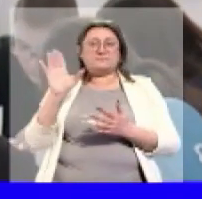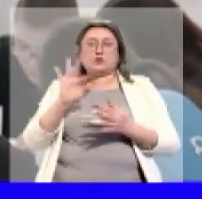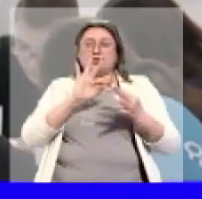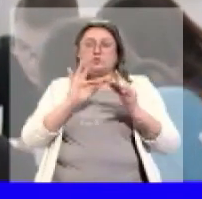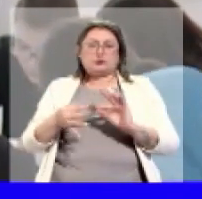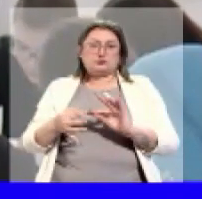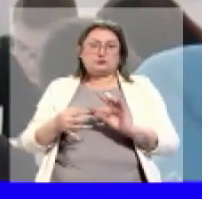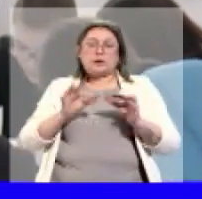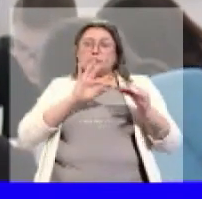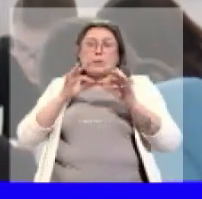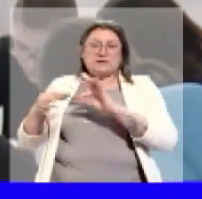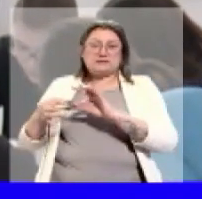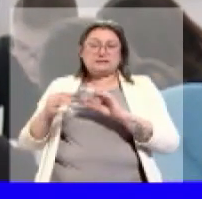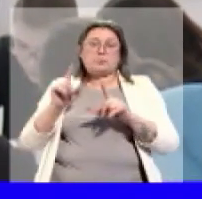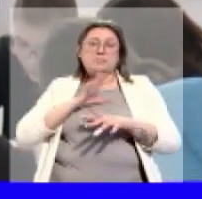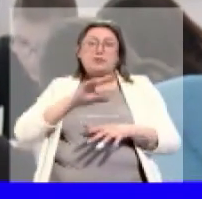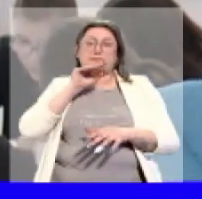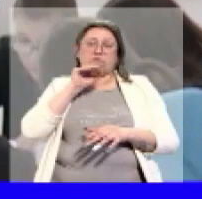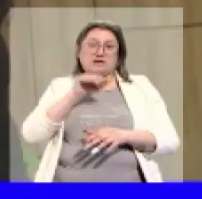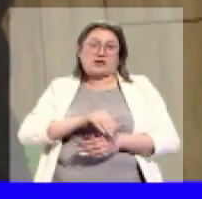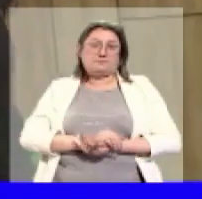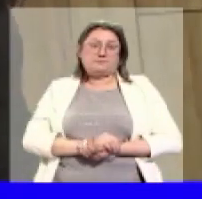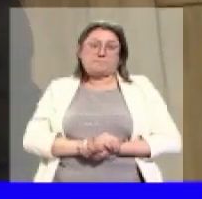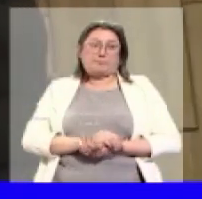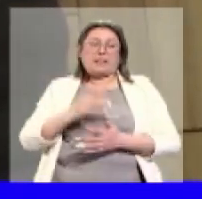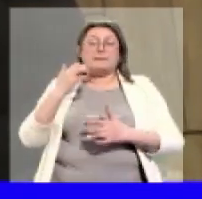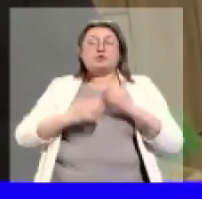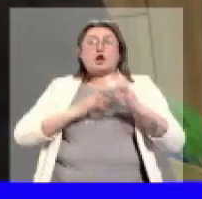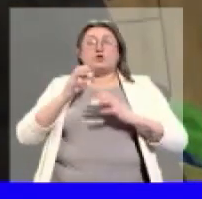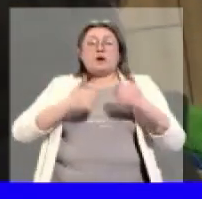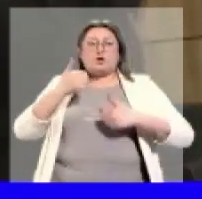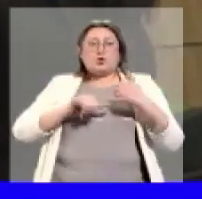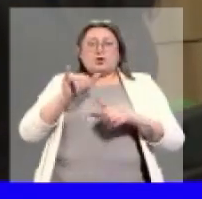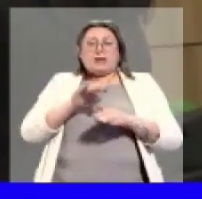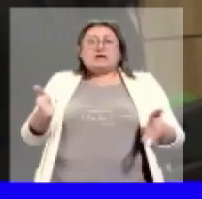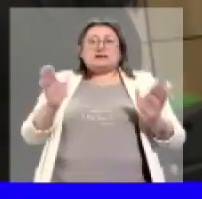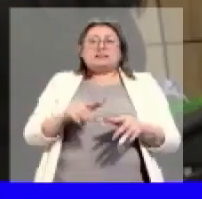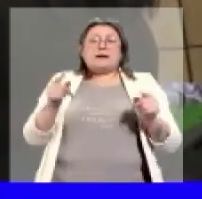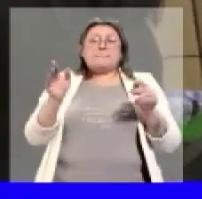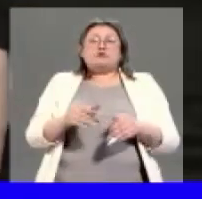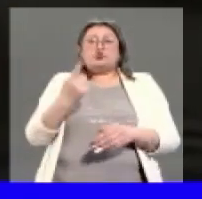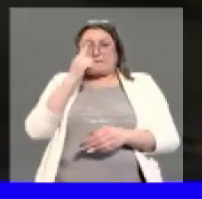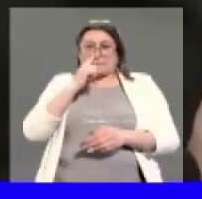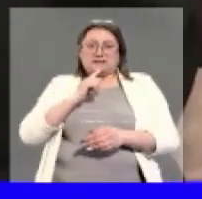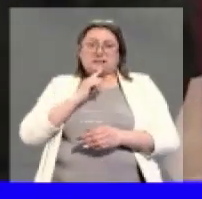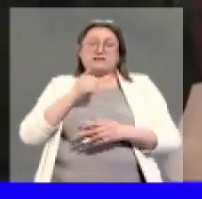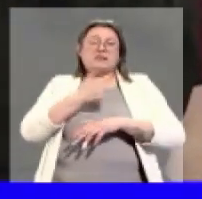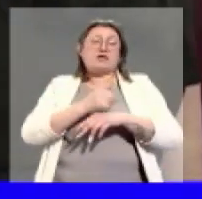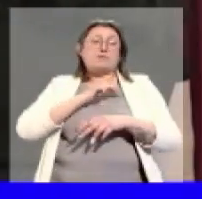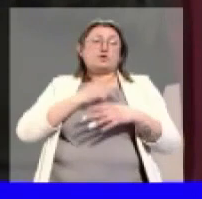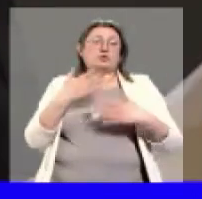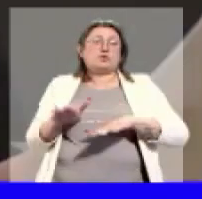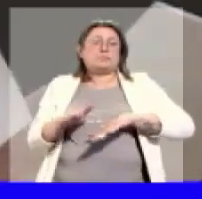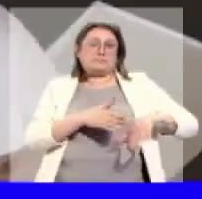тонкости, чтобы быть профессионалом. До международного конкурса у ребят осталось меньше месяца. Основная работа